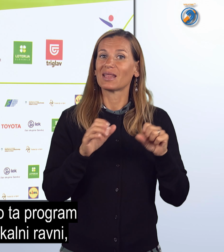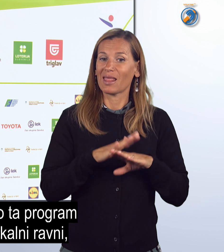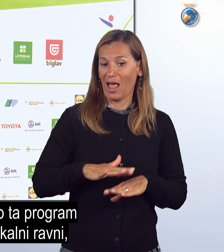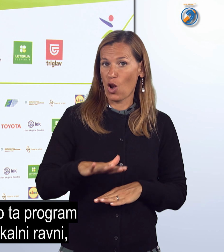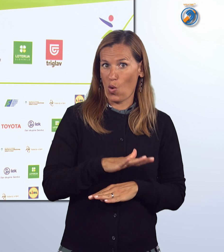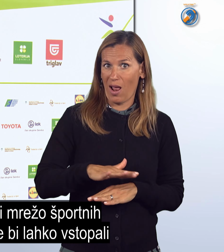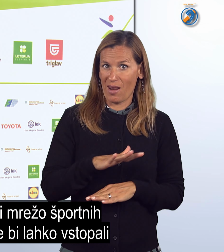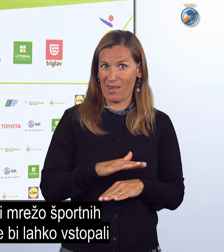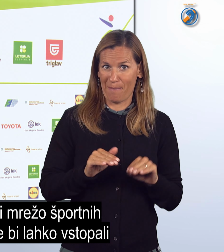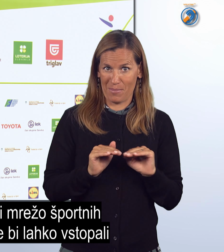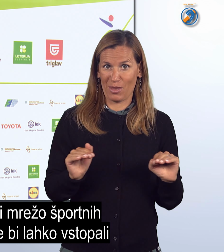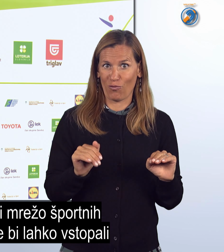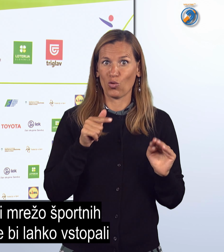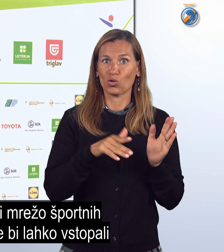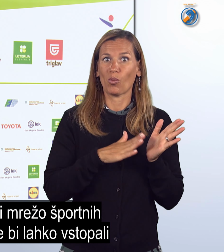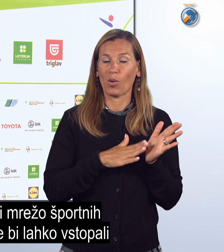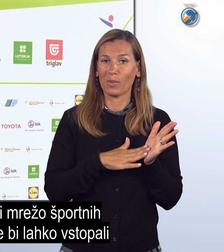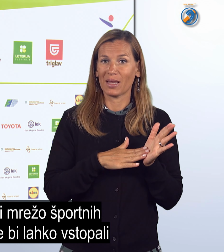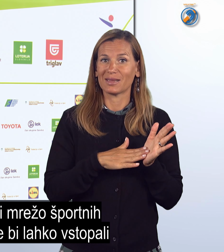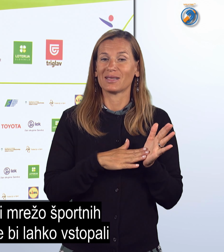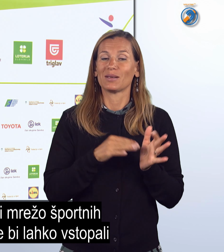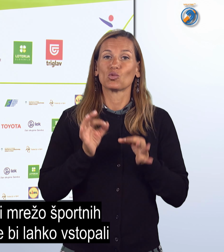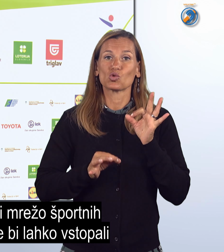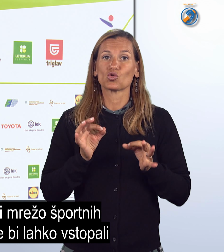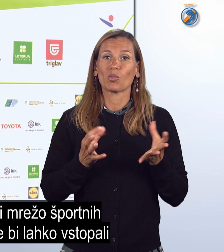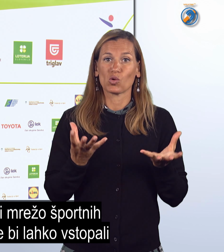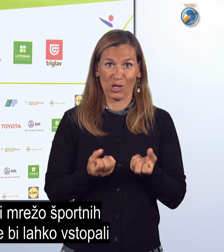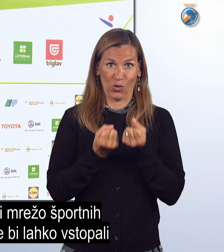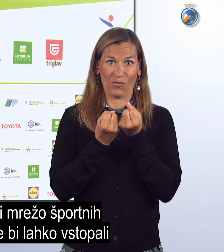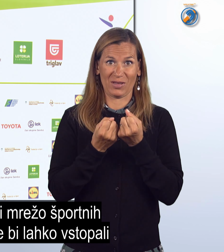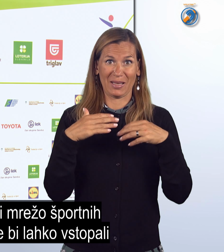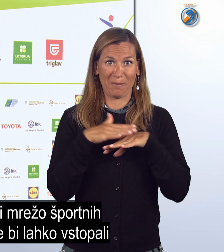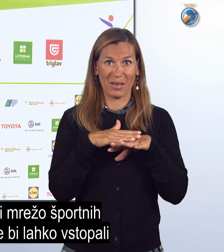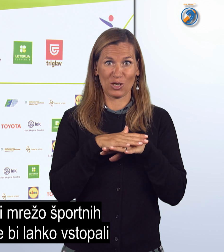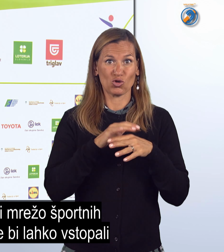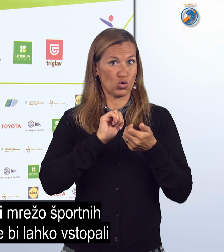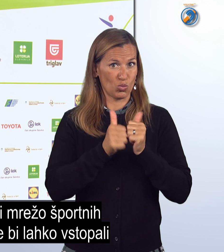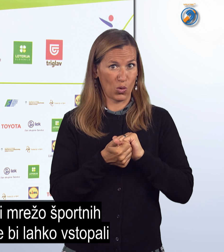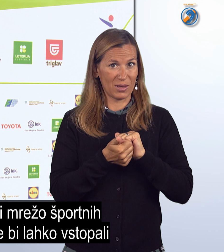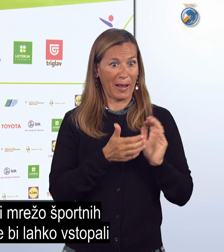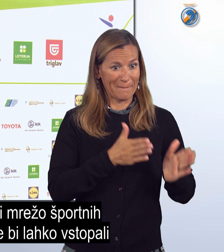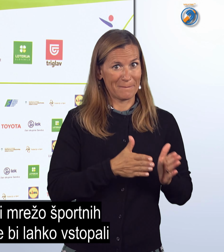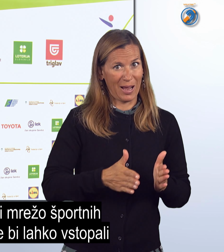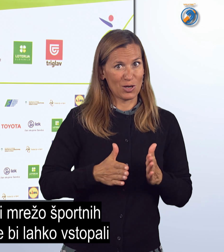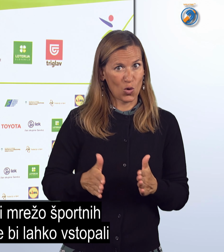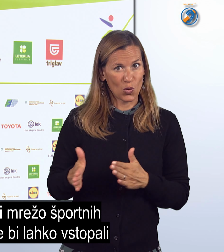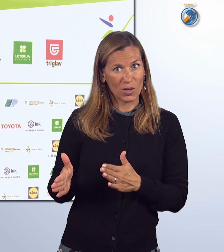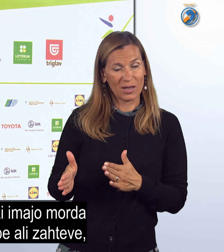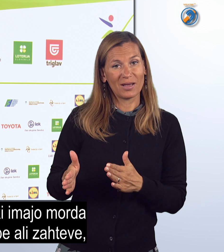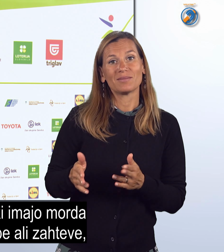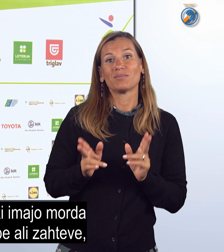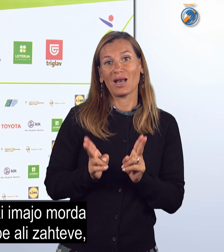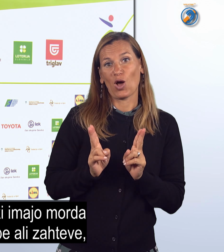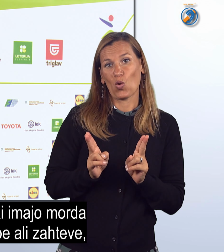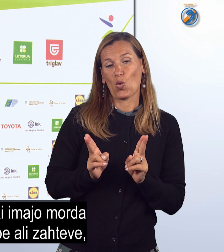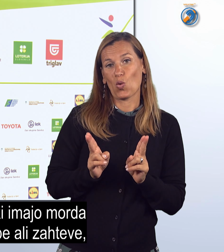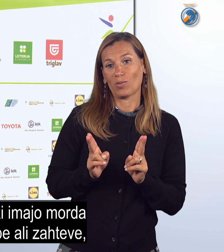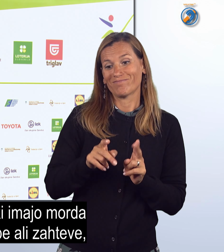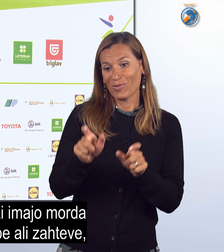nivoju. Se pravi, ustanoviti mrežo športnih panovke, skozi katere bi lahko vstopali te